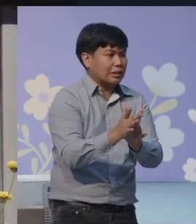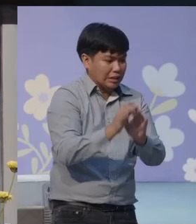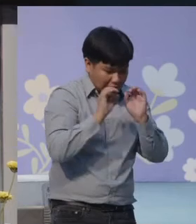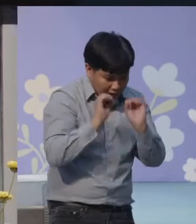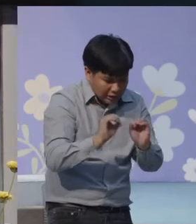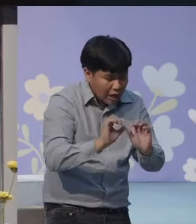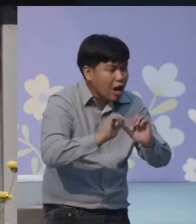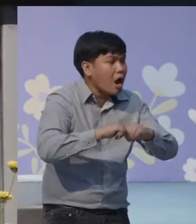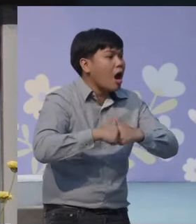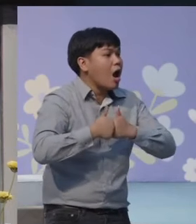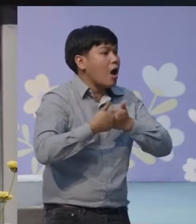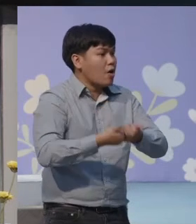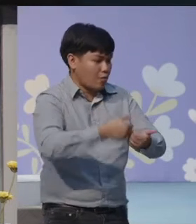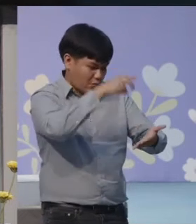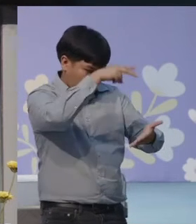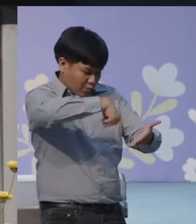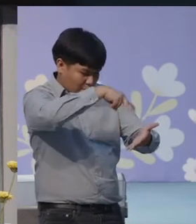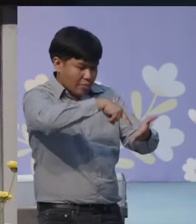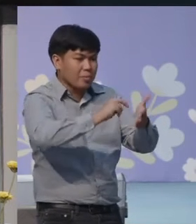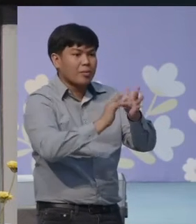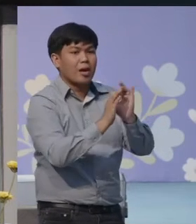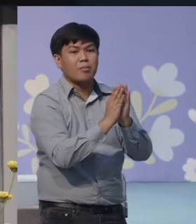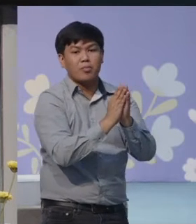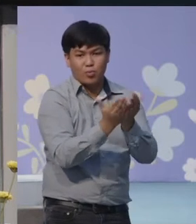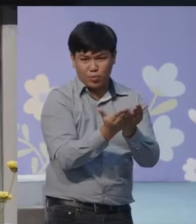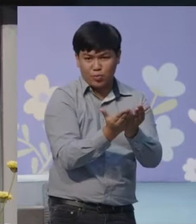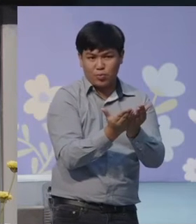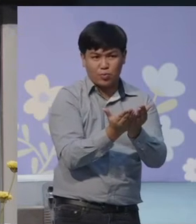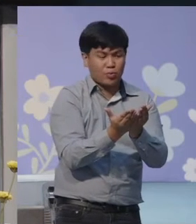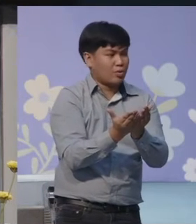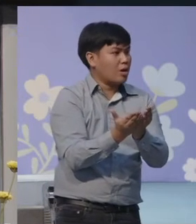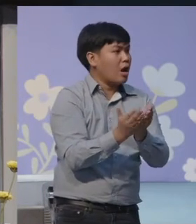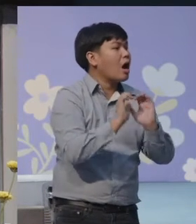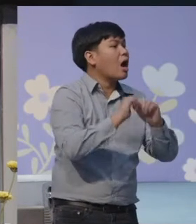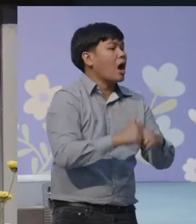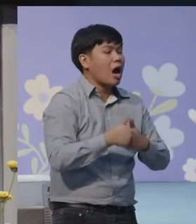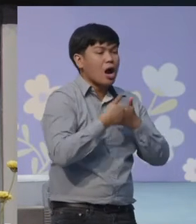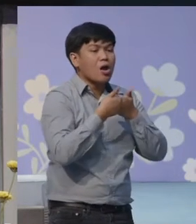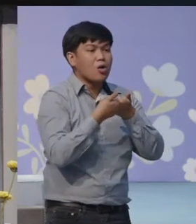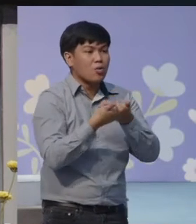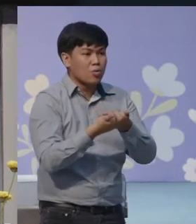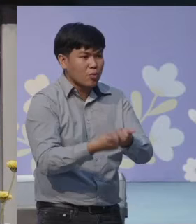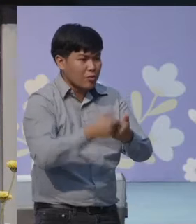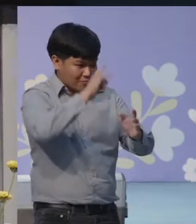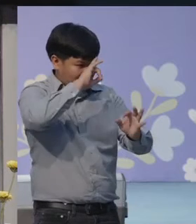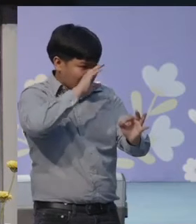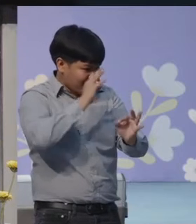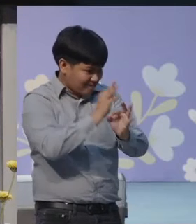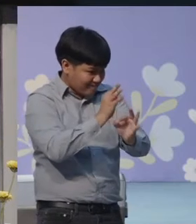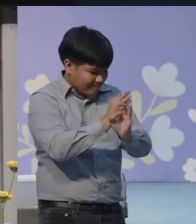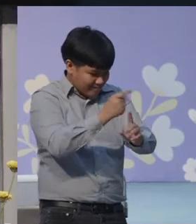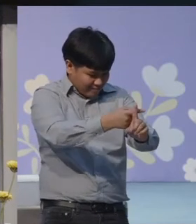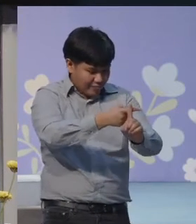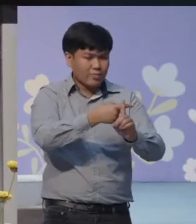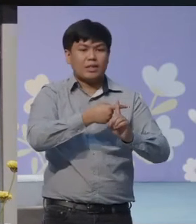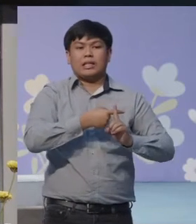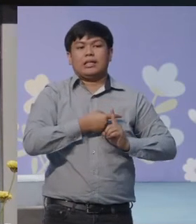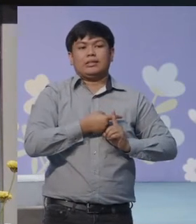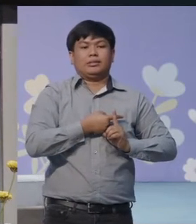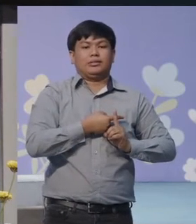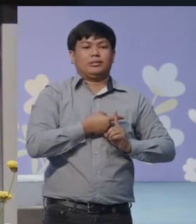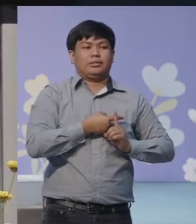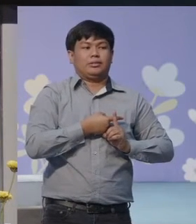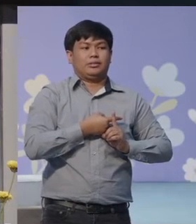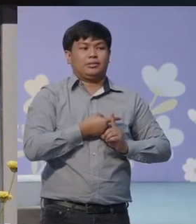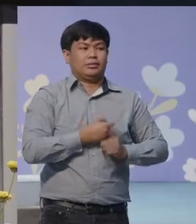turuan kung paano magbasa ng Biblia, at paano ang manampalataya at sumunod